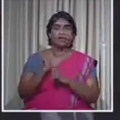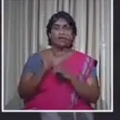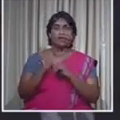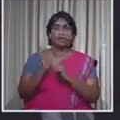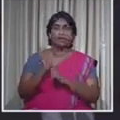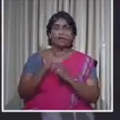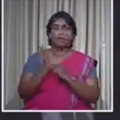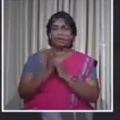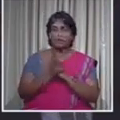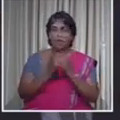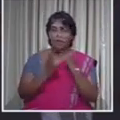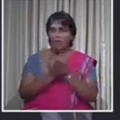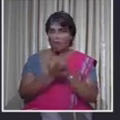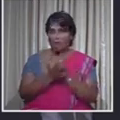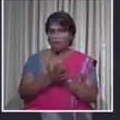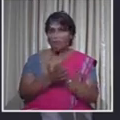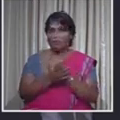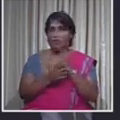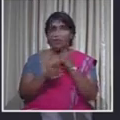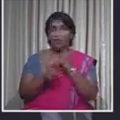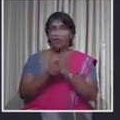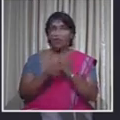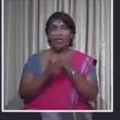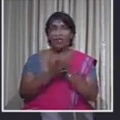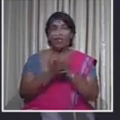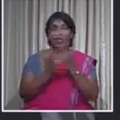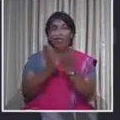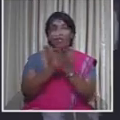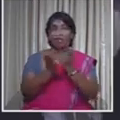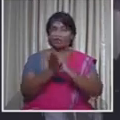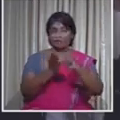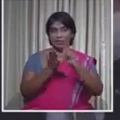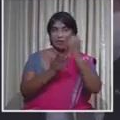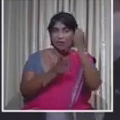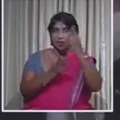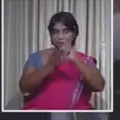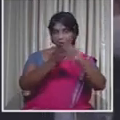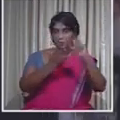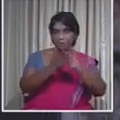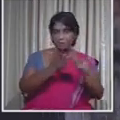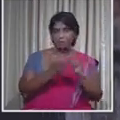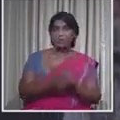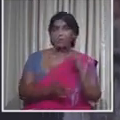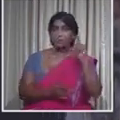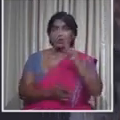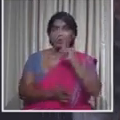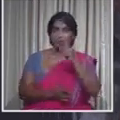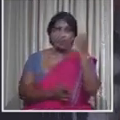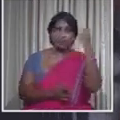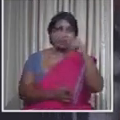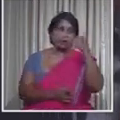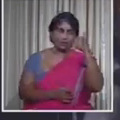ගැන. කෝට් එකේ මන්ත්‍රීතුමා පුළුවන් නම් කොලේකුයි පෑනකුයි අරන් මේ කියන දින ටිකක් පොඩ්ඩක් ලියා ගන්න. ඔබතුමා කිව්ව දිනේ හරි.